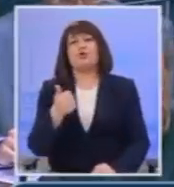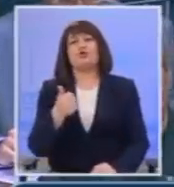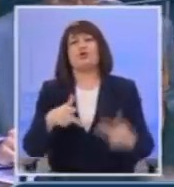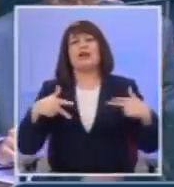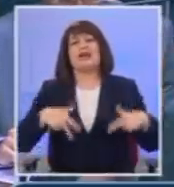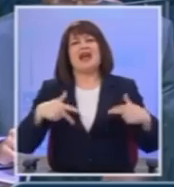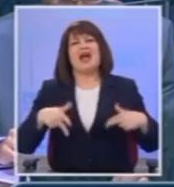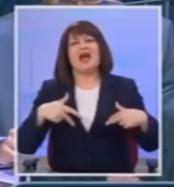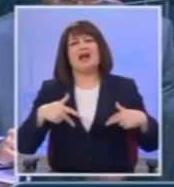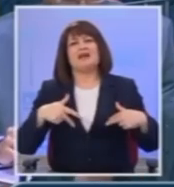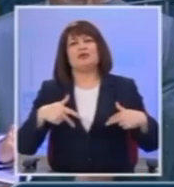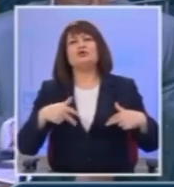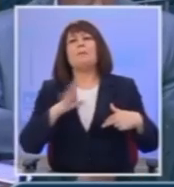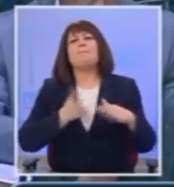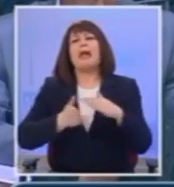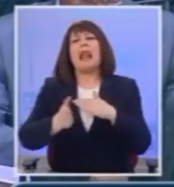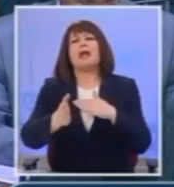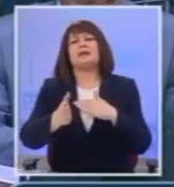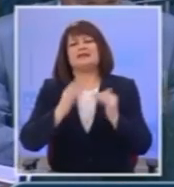έχει συνέχεια στην Ελλάδα είναι το πελατειακό.